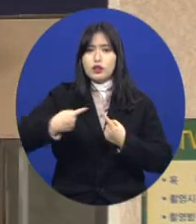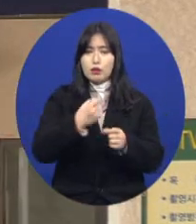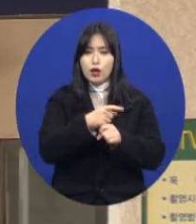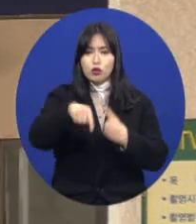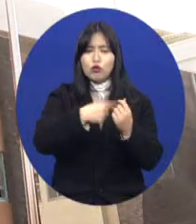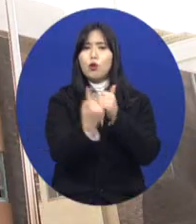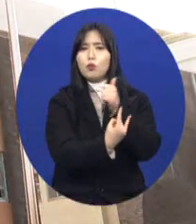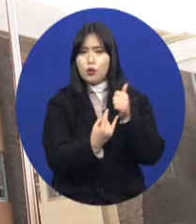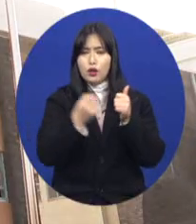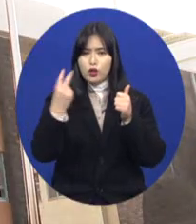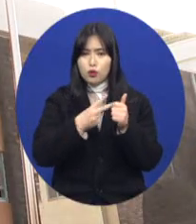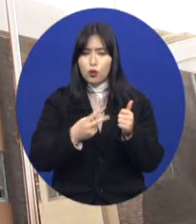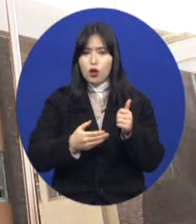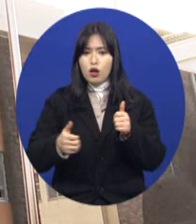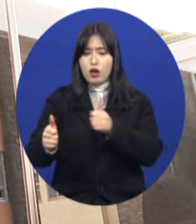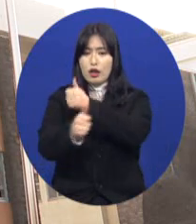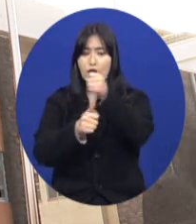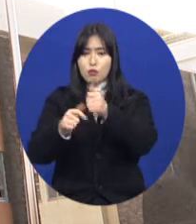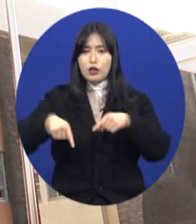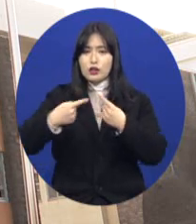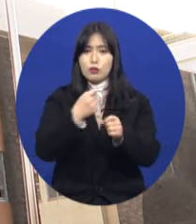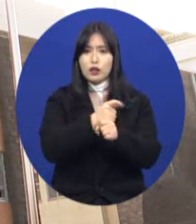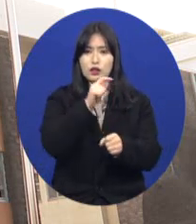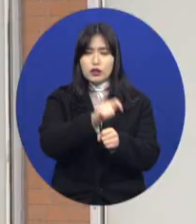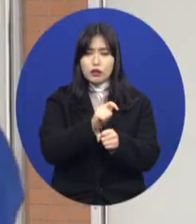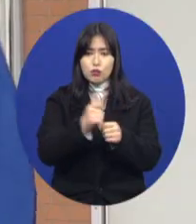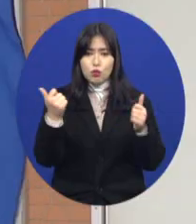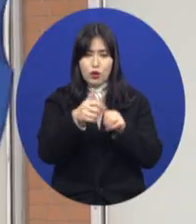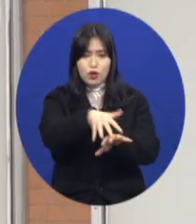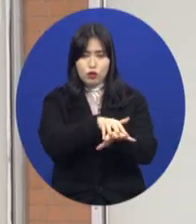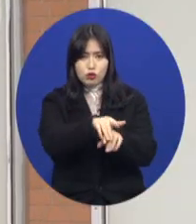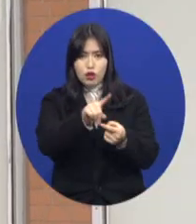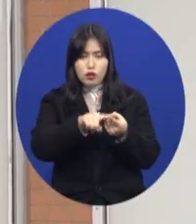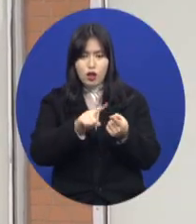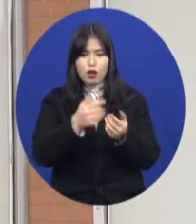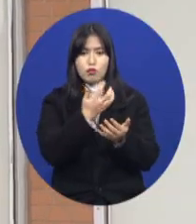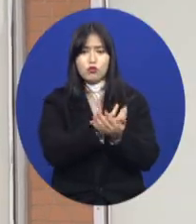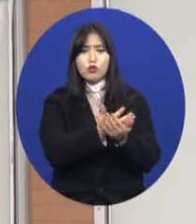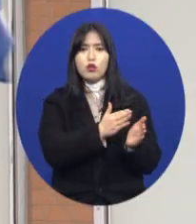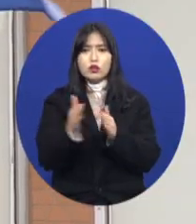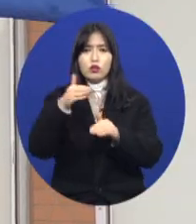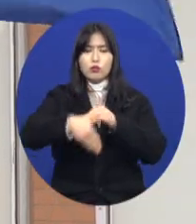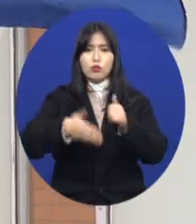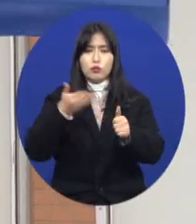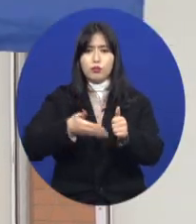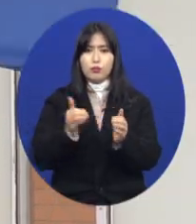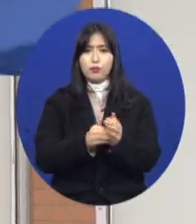위원회 와 고위 간부가 참여하는 실무 미 구성의 면 문화를 주문했습니다